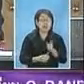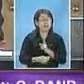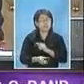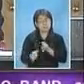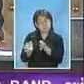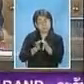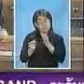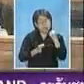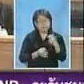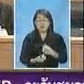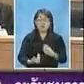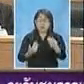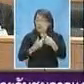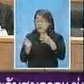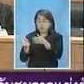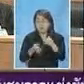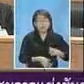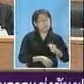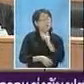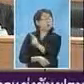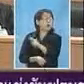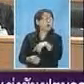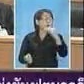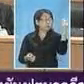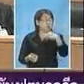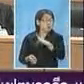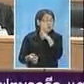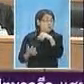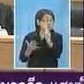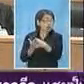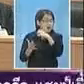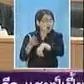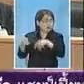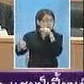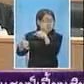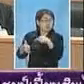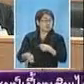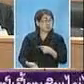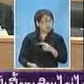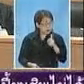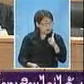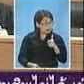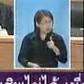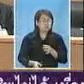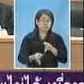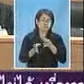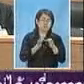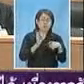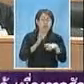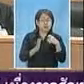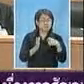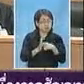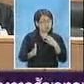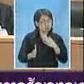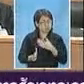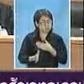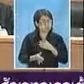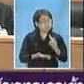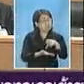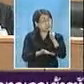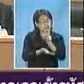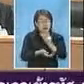ใครจะกล่าวหาผมชี้หน้าด่าเขาทุจริตก็ได้เหรอครับท่านประธานครับผมพูดด้วยเหตุผลนะท่านประธานฟังผมบ้างดิท่านประธานฟังนะ